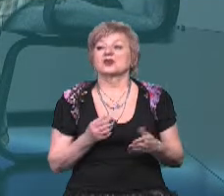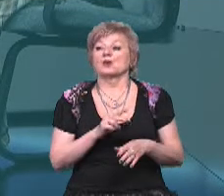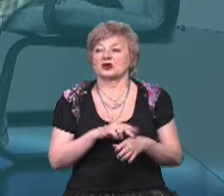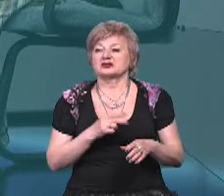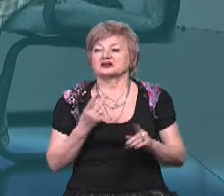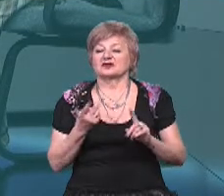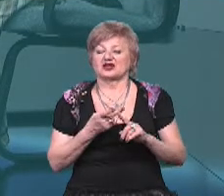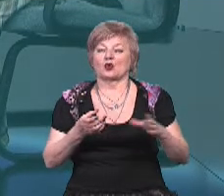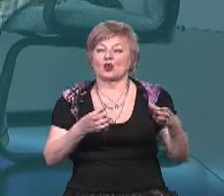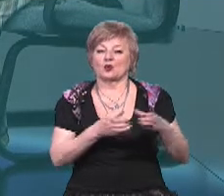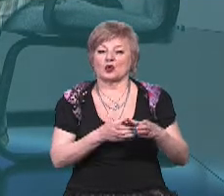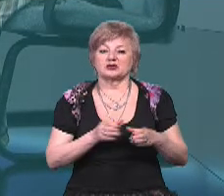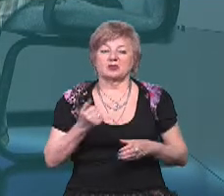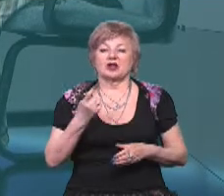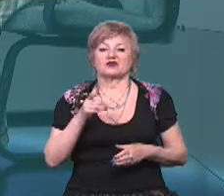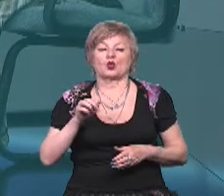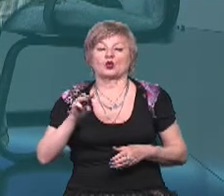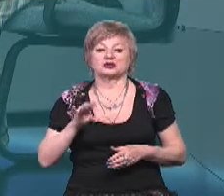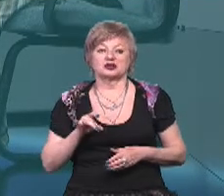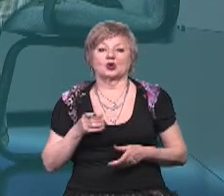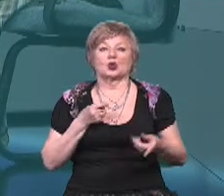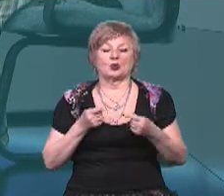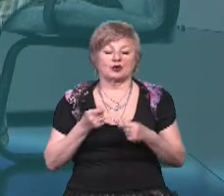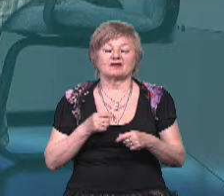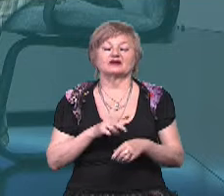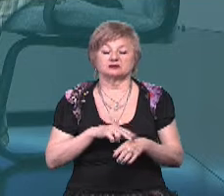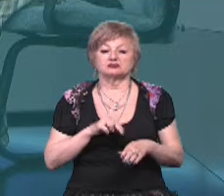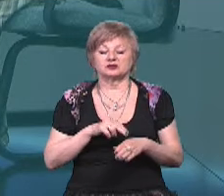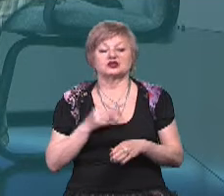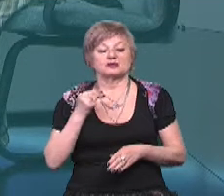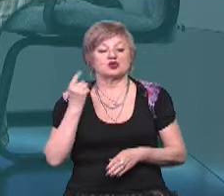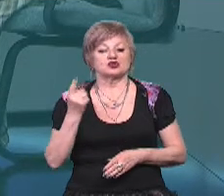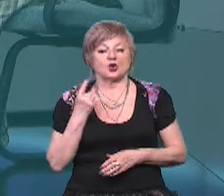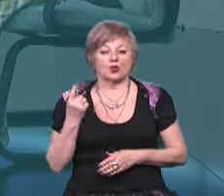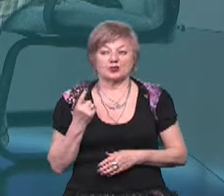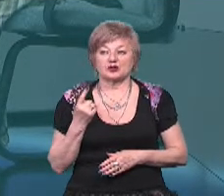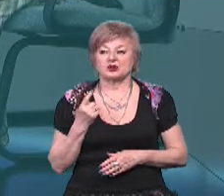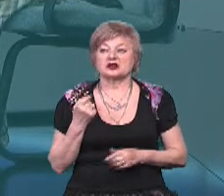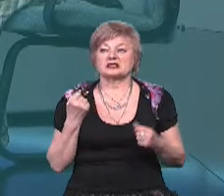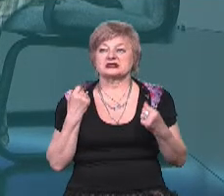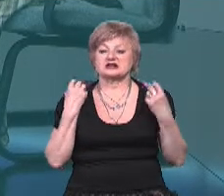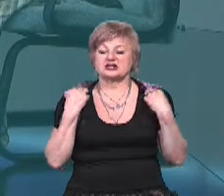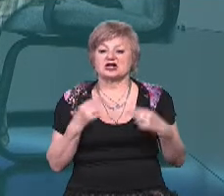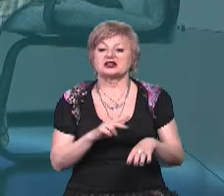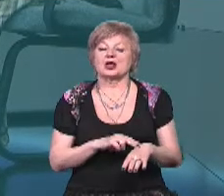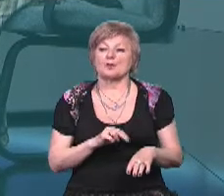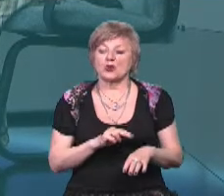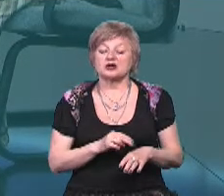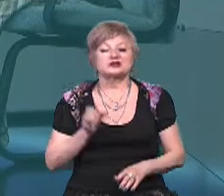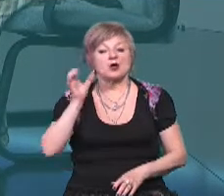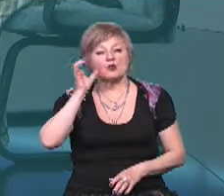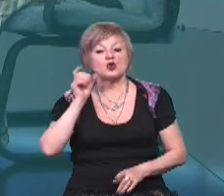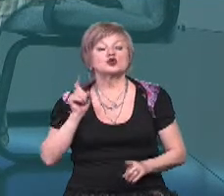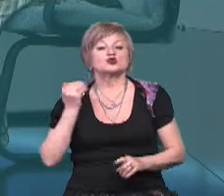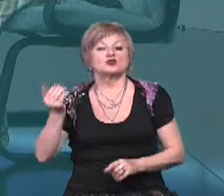поліцейським 2-го батальйону 1-ї роти 2-го взводу управління патрульної поліції в Запорізькій області, сержантом поліції. Давайте